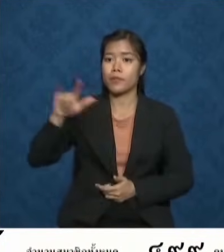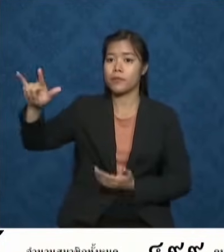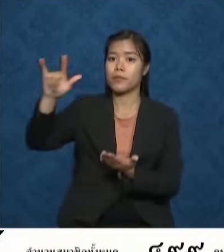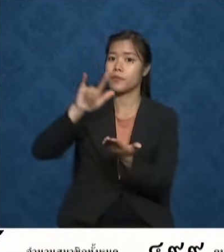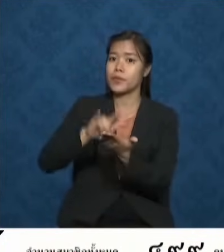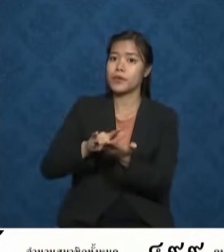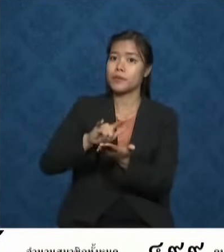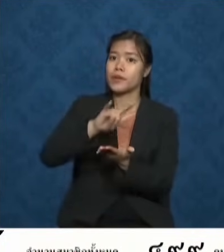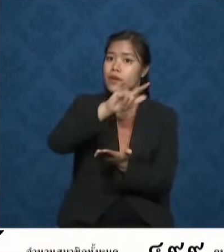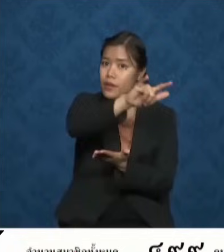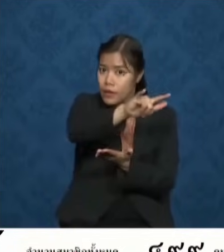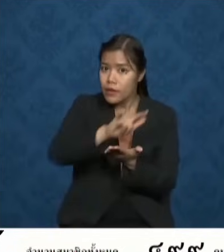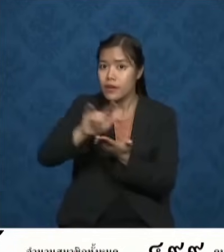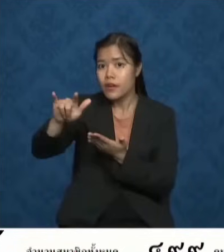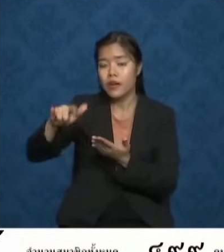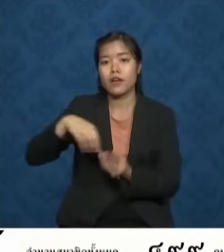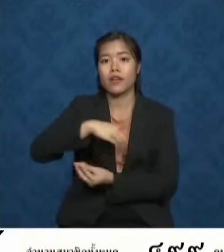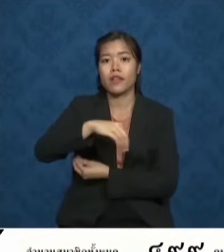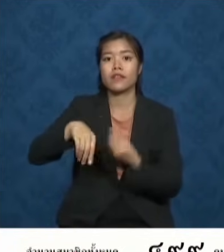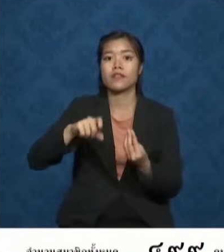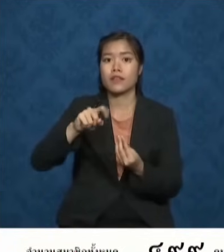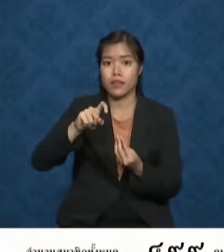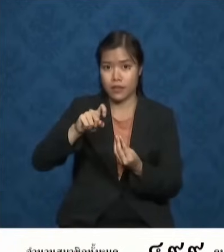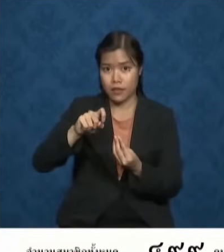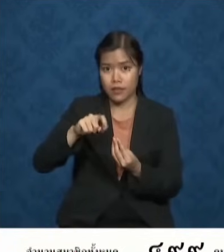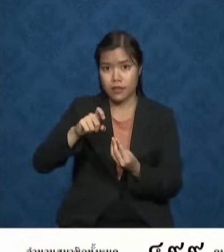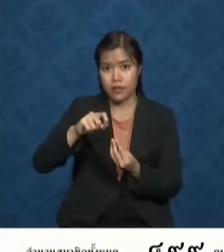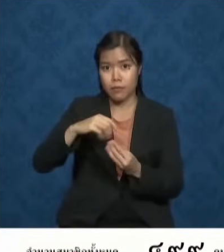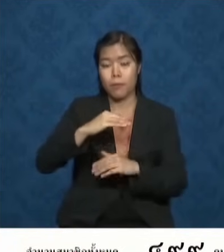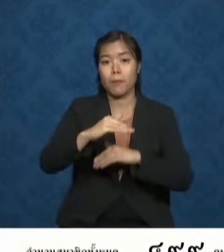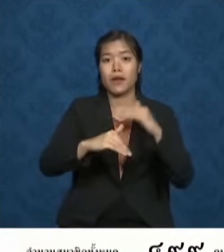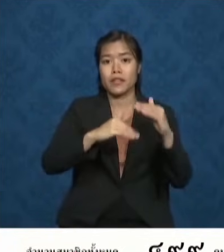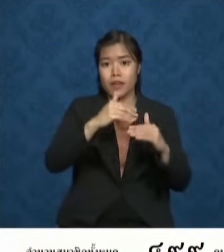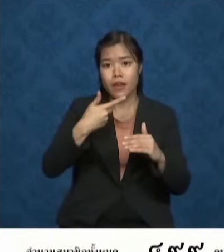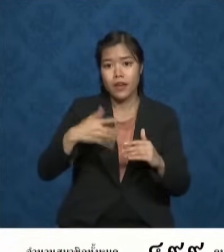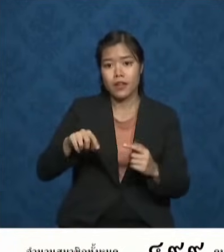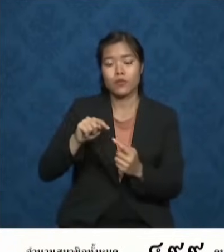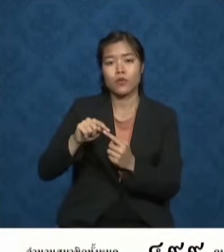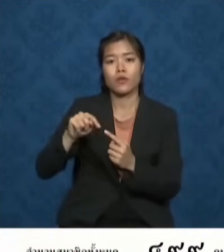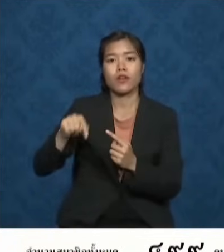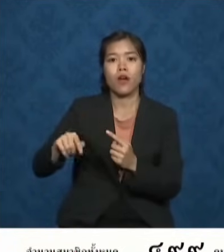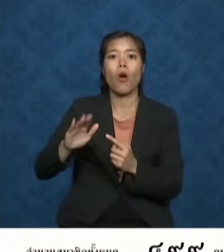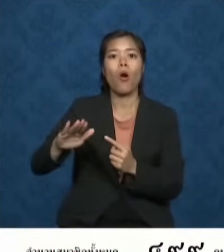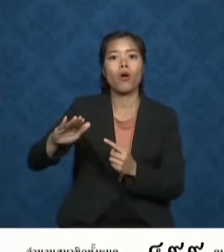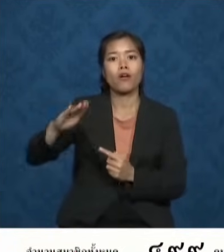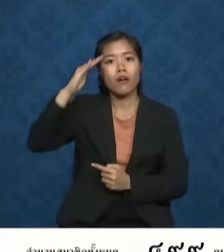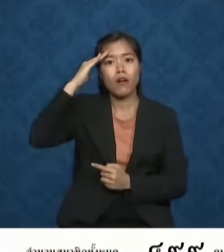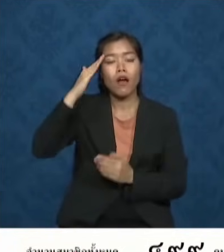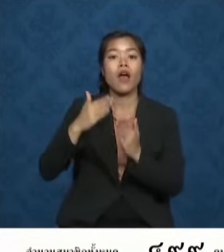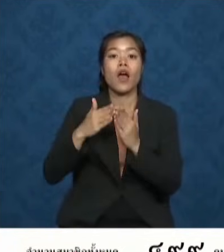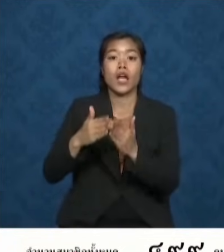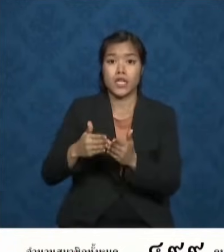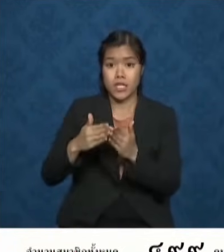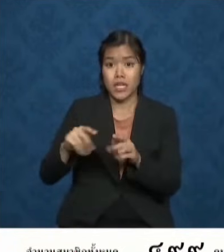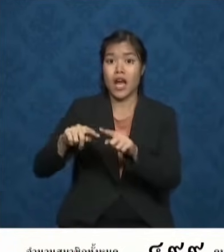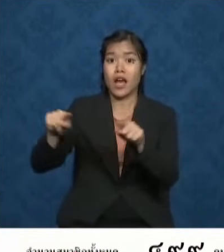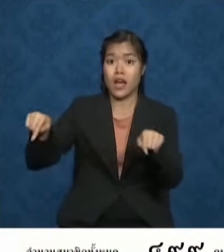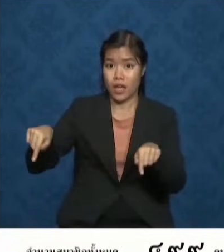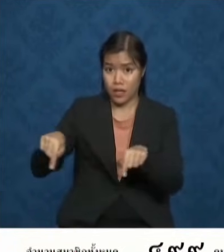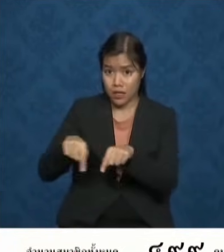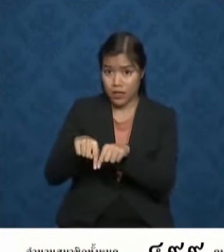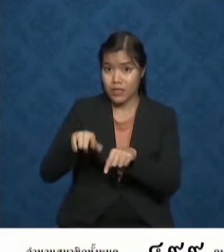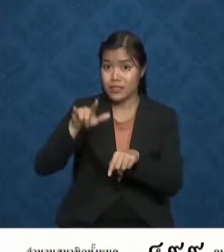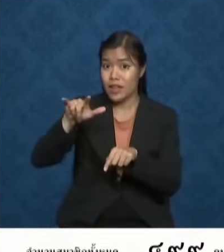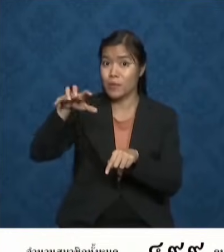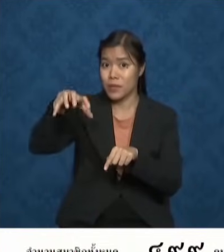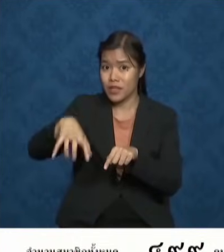สตรัคเจอร์ที่ดีให้เกิดเศรษฐกิจพิเศษอู่ตะเภาก็เป็นของทัพเรืออยากได้กองอยากได้สนามบินอู่ตะเภ